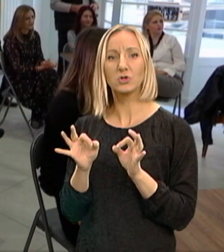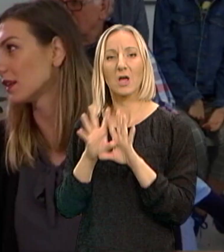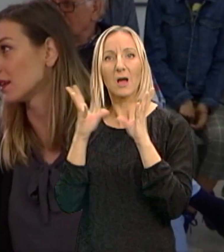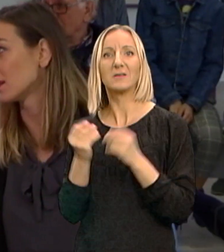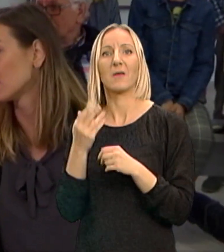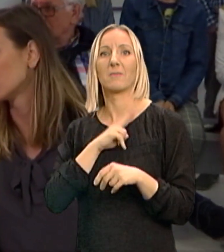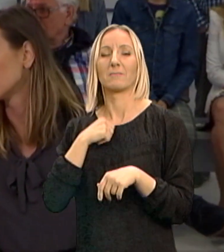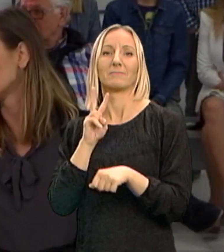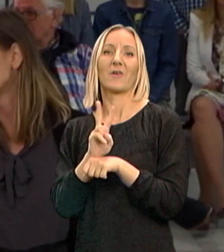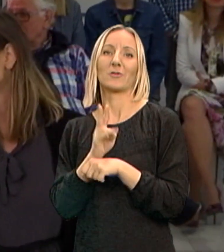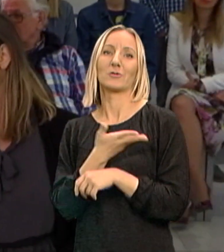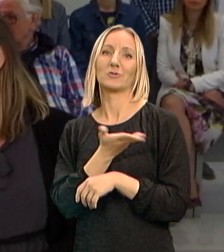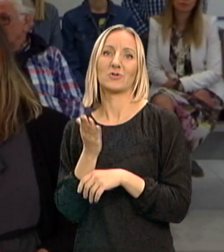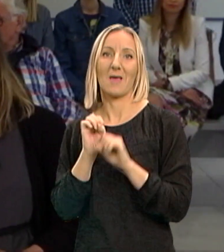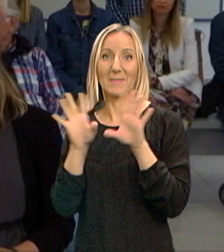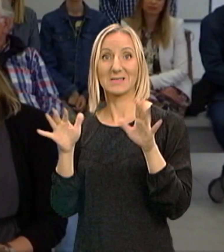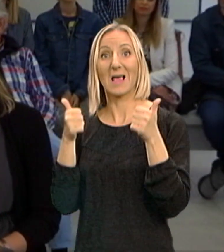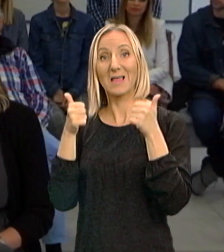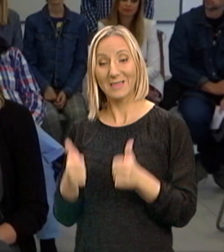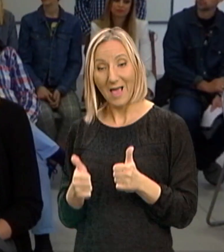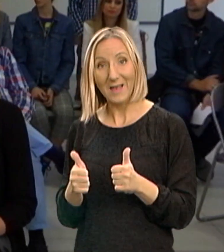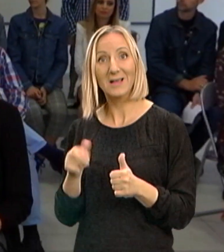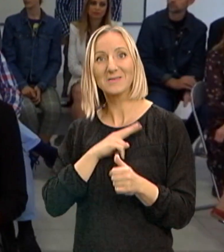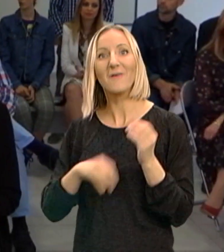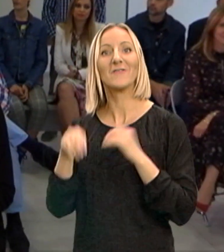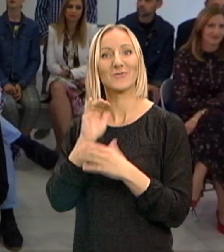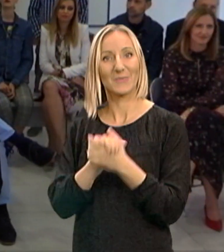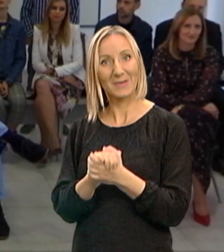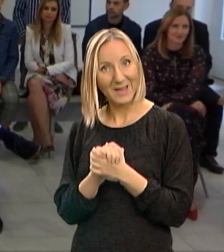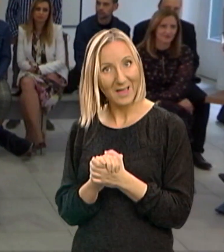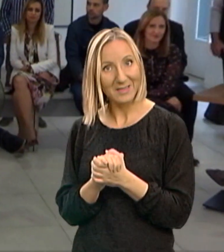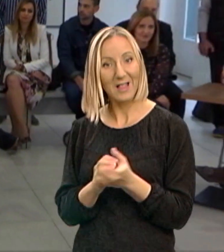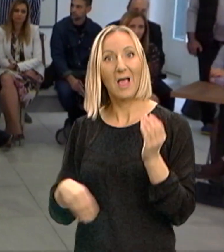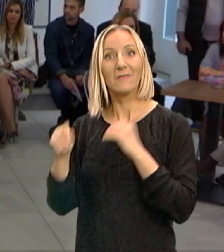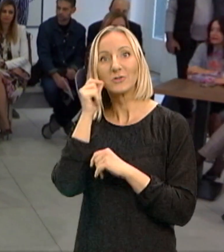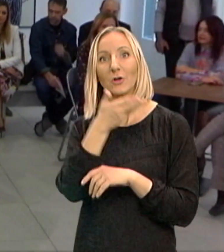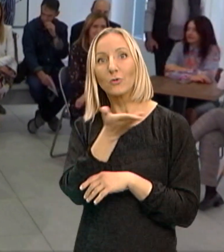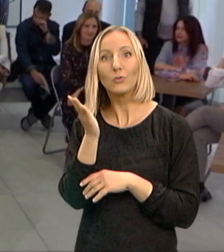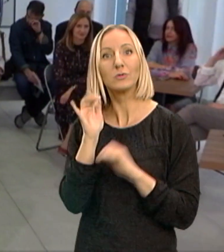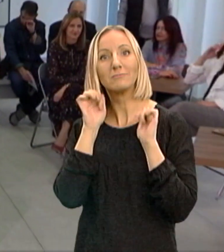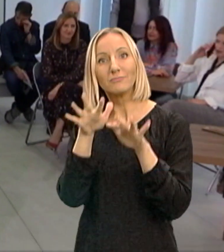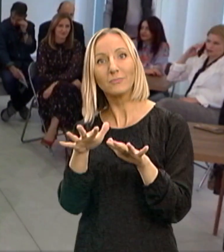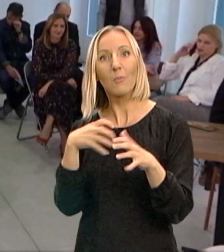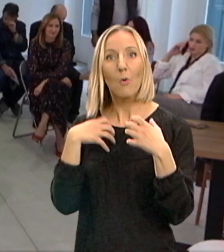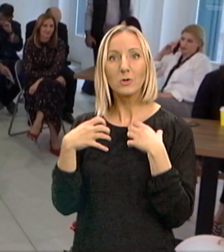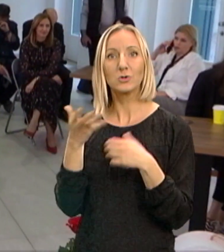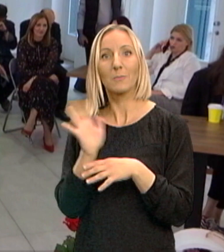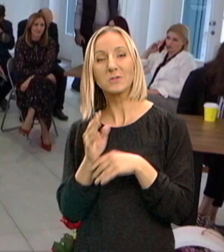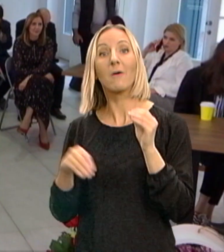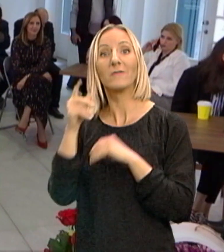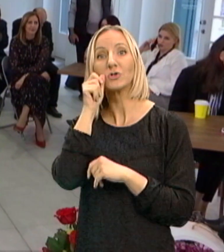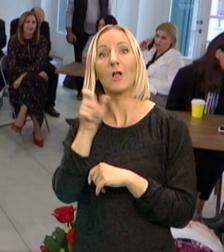emisije. Svakako, danas imamo više prijatelja, više je ljudi u pozorištu, bioskopu, više je ljudi